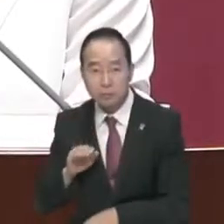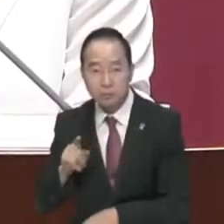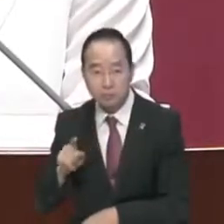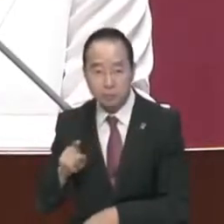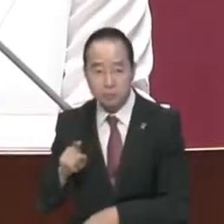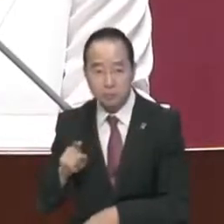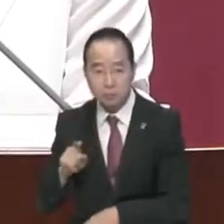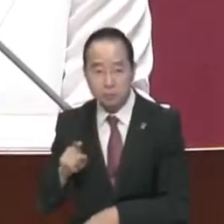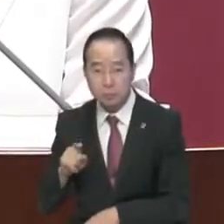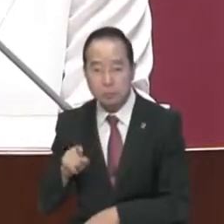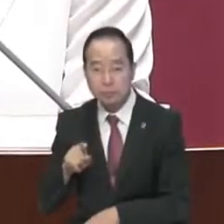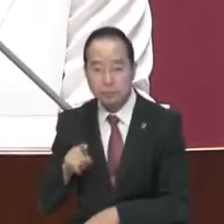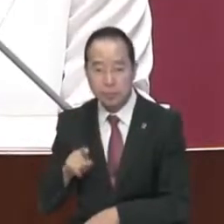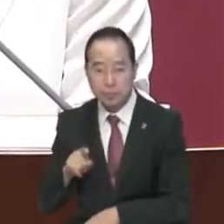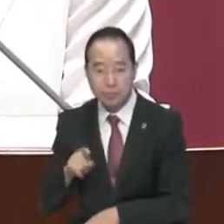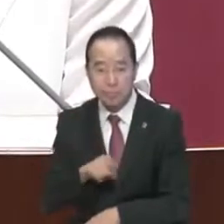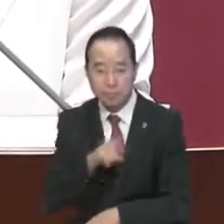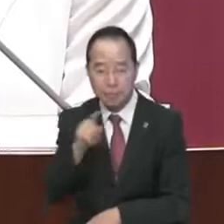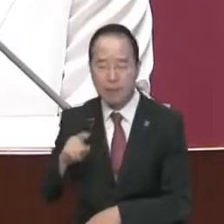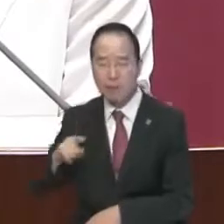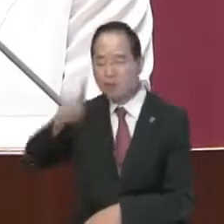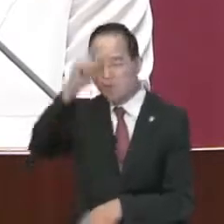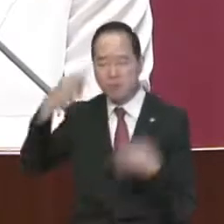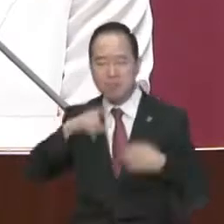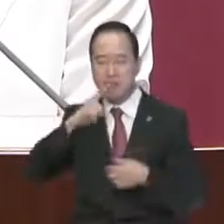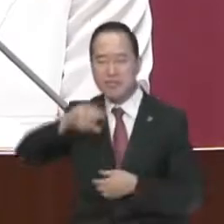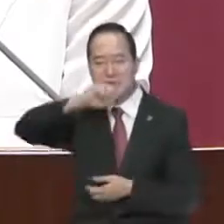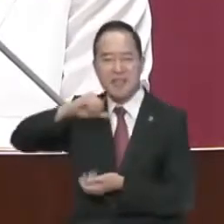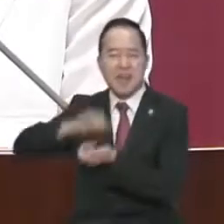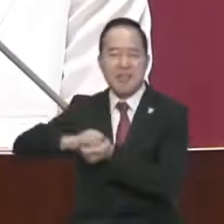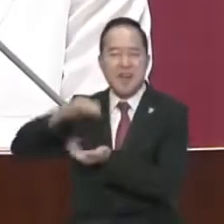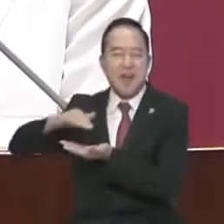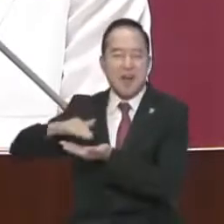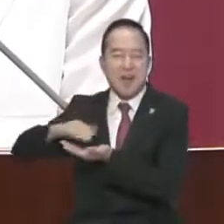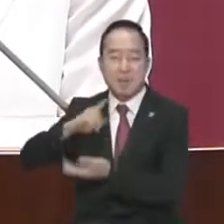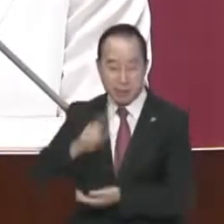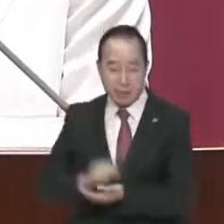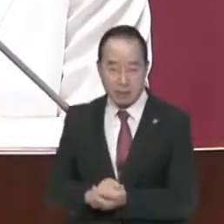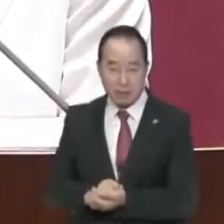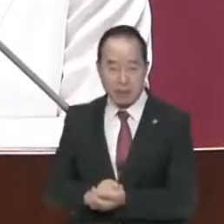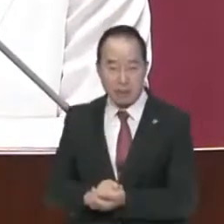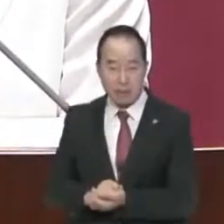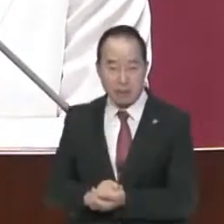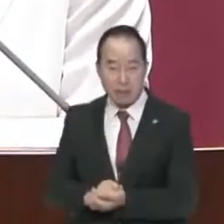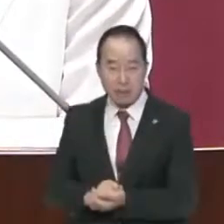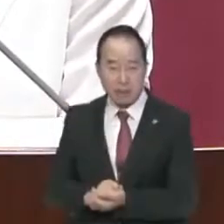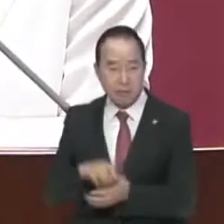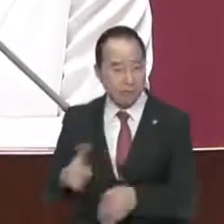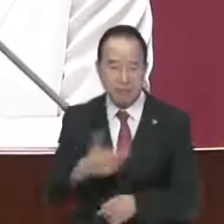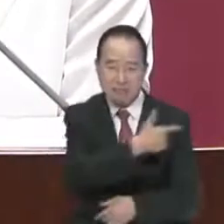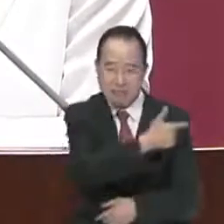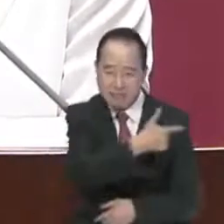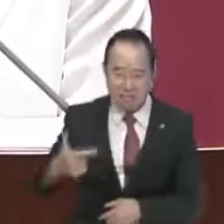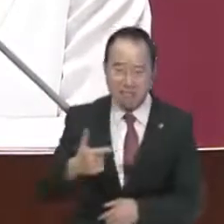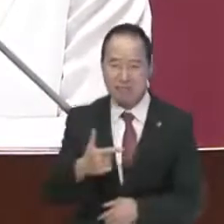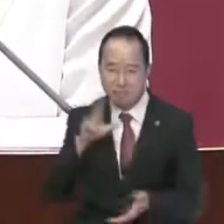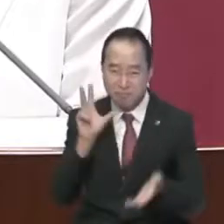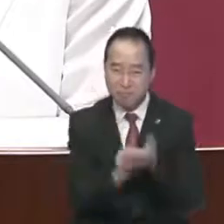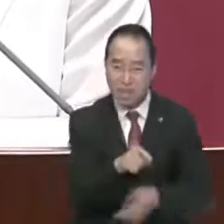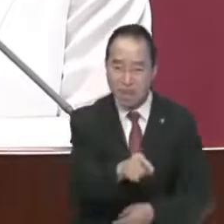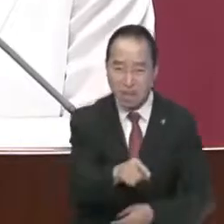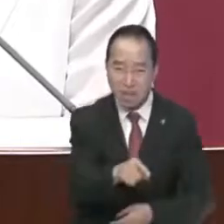되었습니다. 정부는 예산이 한정되어 있다고 자꾸 이야기를 하시는데요. 지금과 같은 전대미문의 재난 상황에서 정부가 돈을